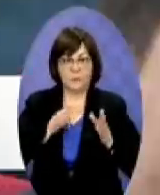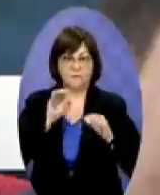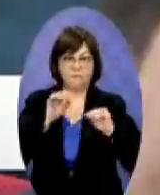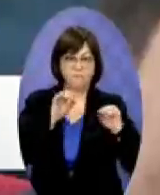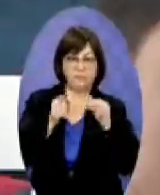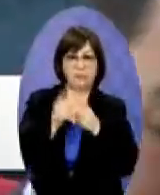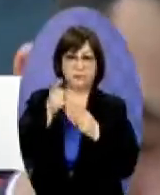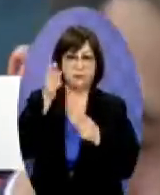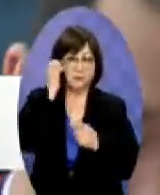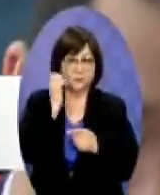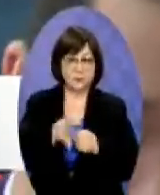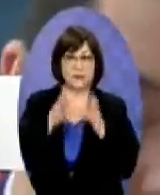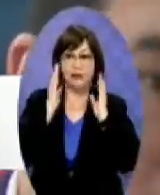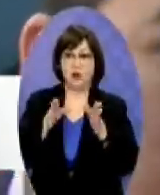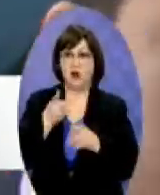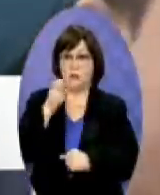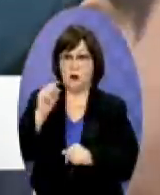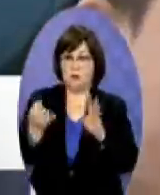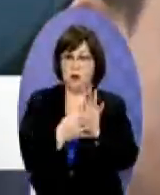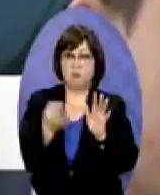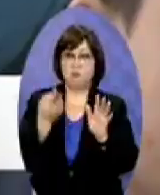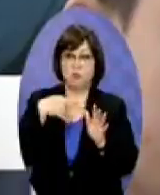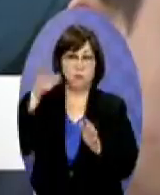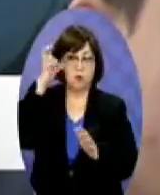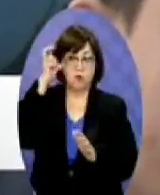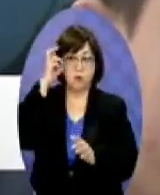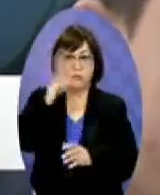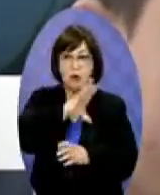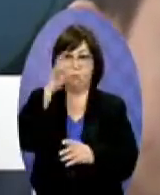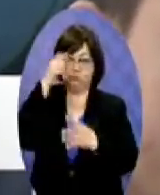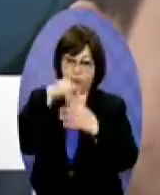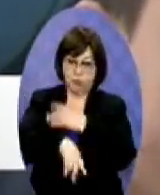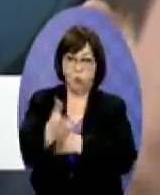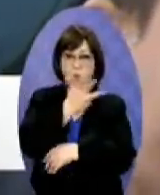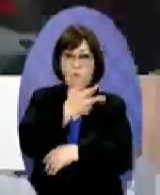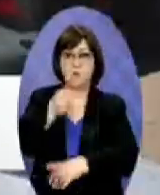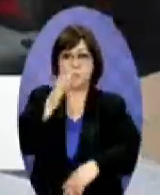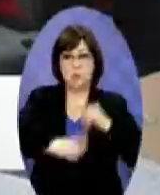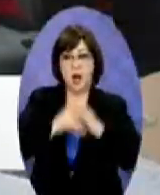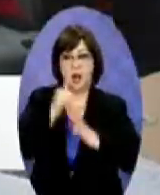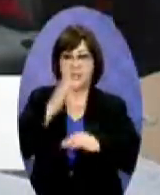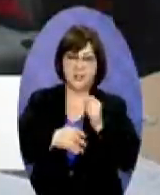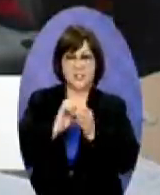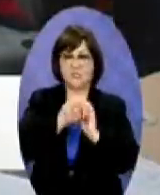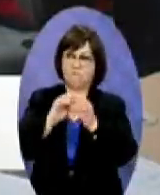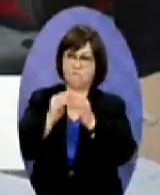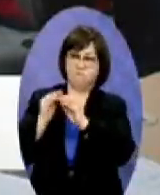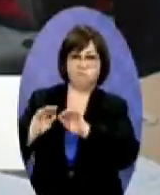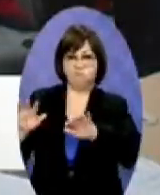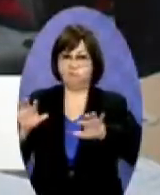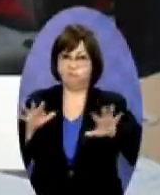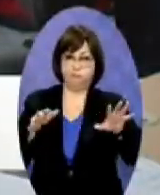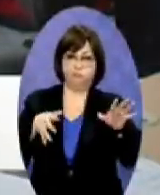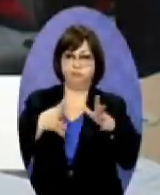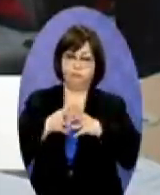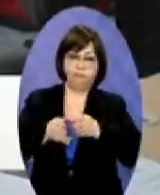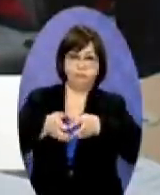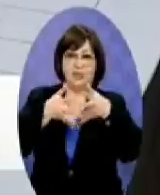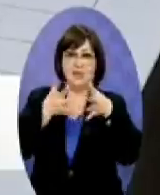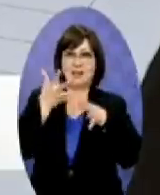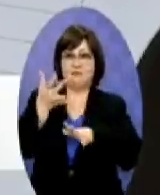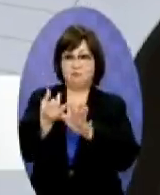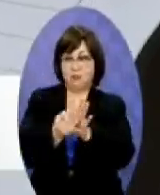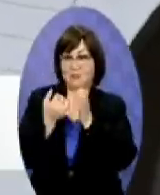анхаараарай. 2018 онд боловсролын салбарт нийт 300 орчим барилга эхлүүлсэн. Үүнээс 57 нь ашиглалтанд орж үлдсэн нь онд